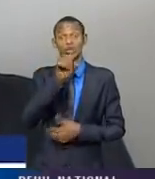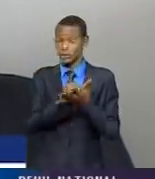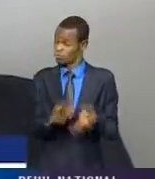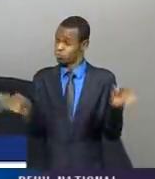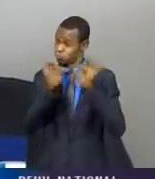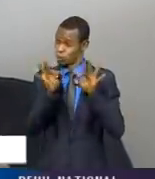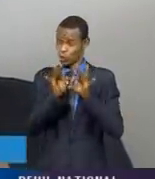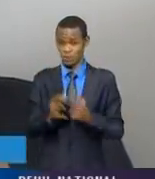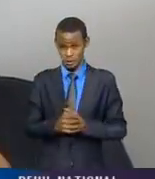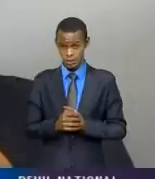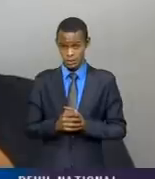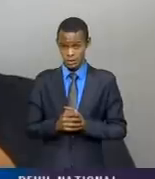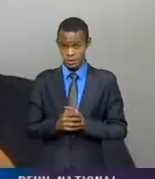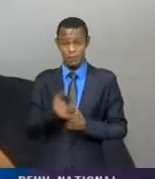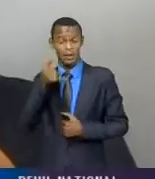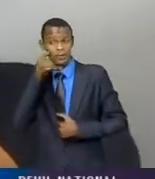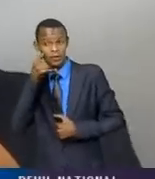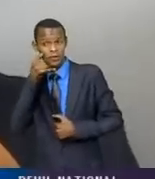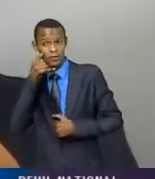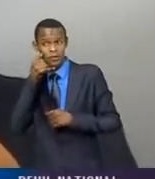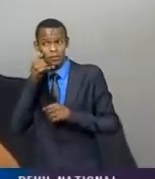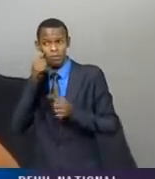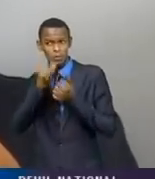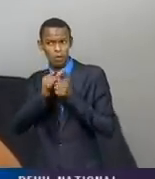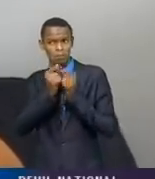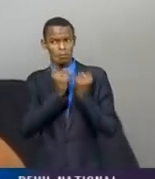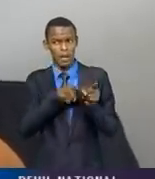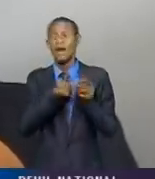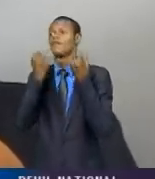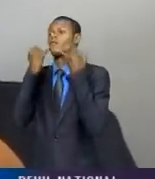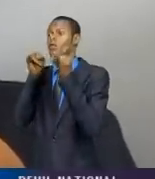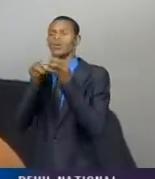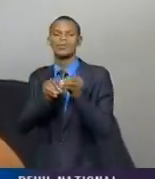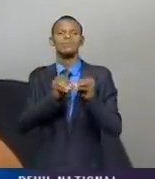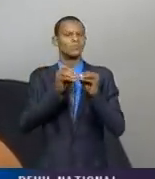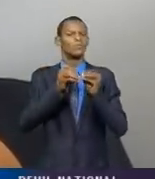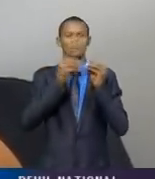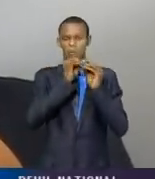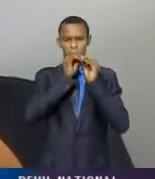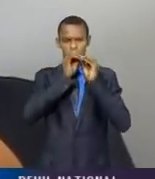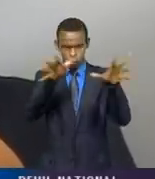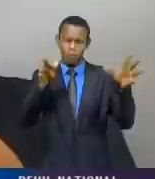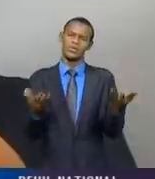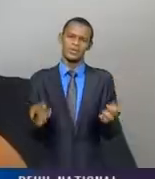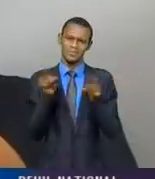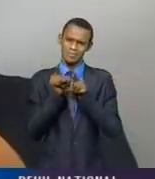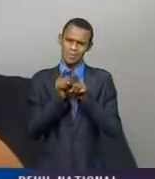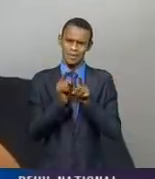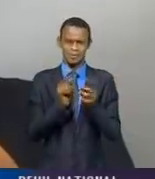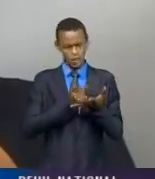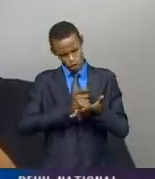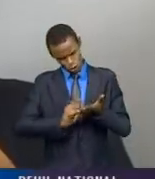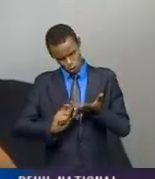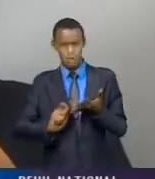le soir je peux voir les images à la télé ça se complètent et lendemain dans la presse et qui sera une analyse de ce qui s'est passé exactement ouais